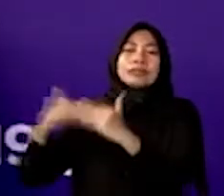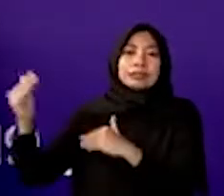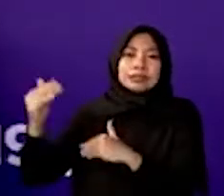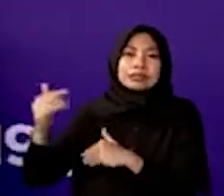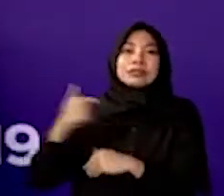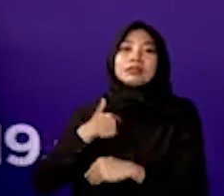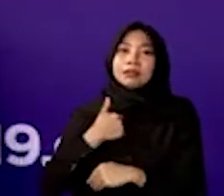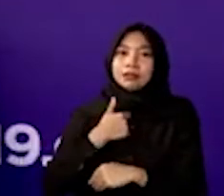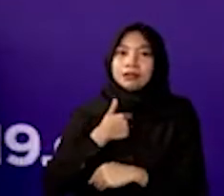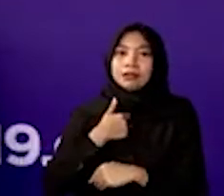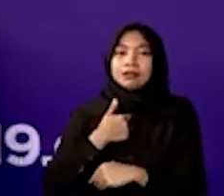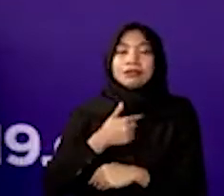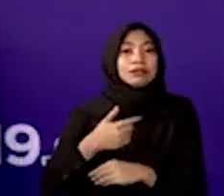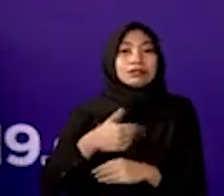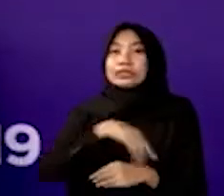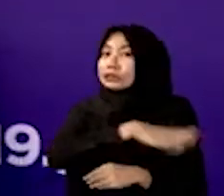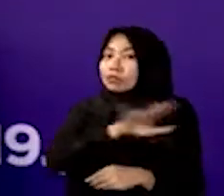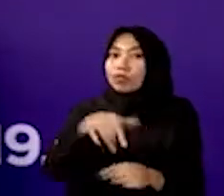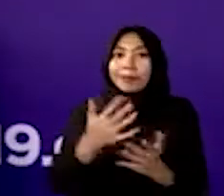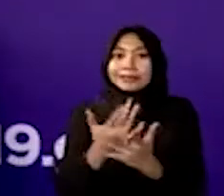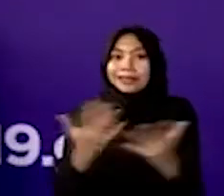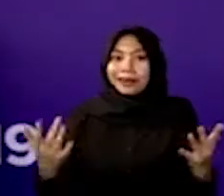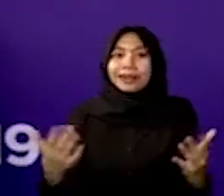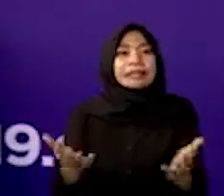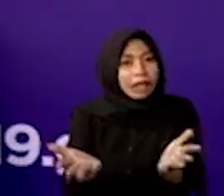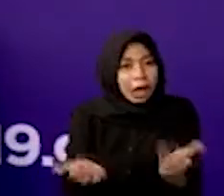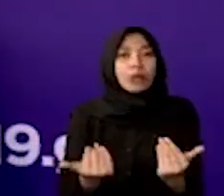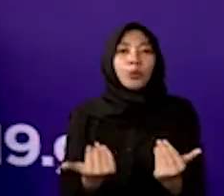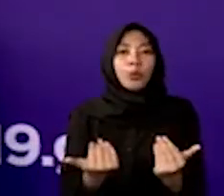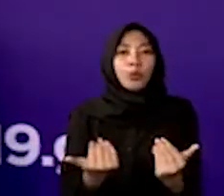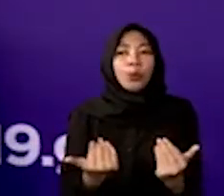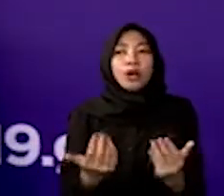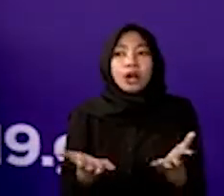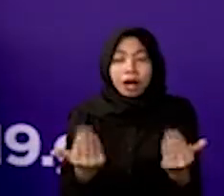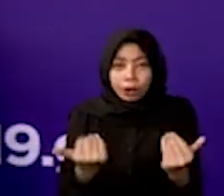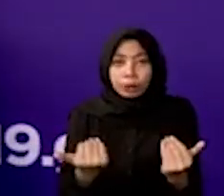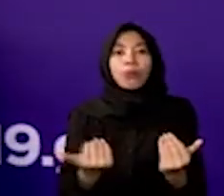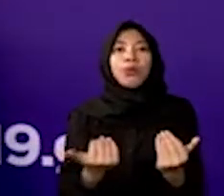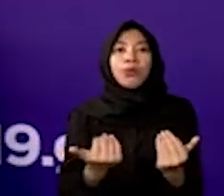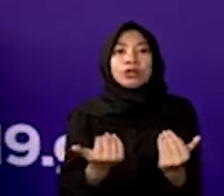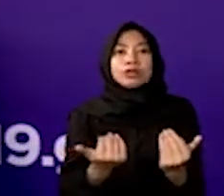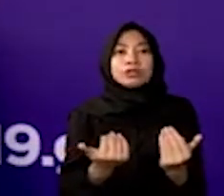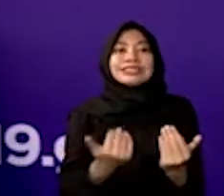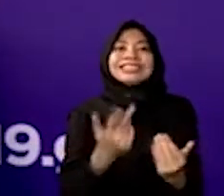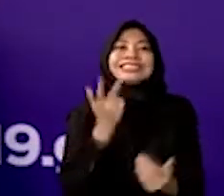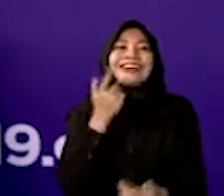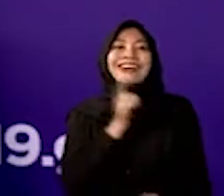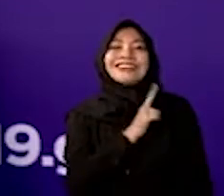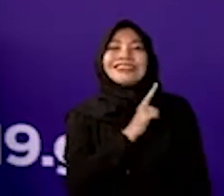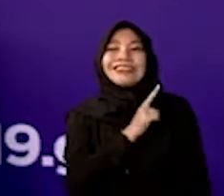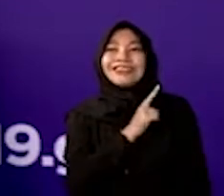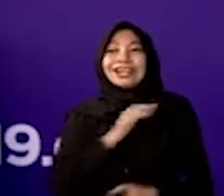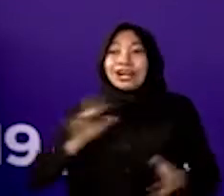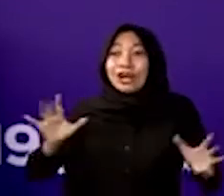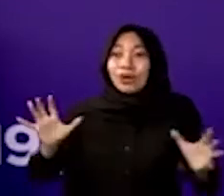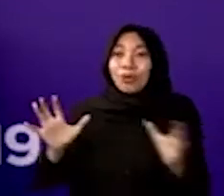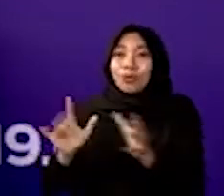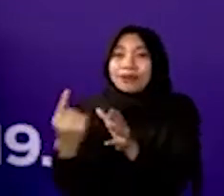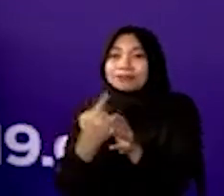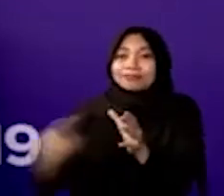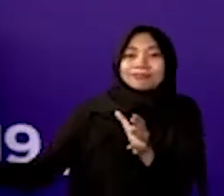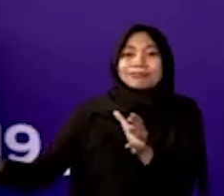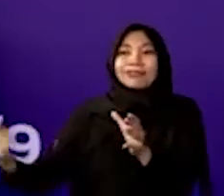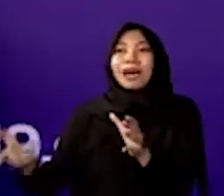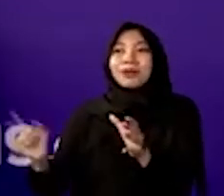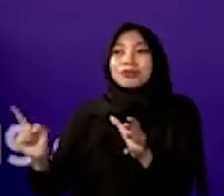mengajak kepada seluruh komponen bangsa untuk betul-betul menjaga Jangan membuat kerumunan karena